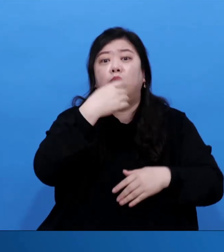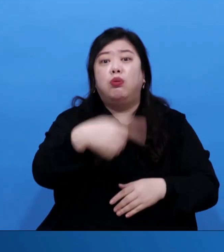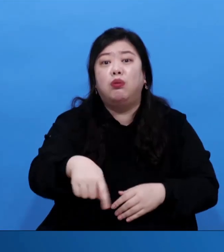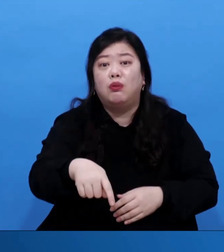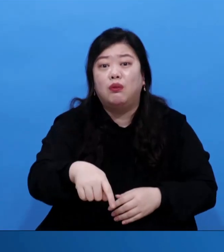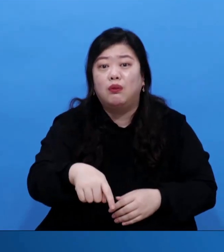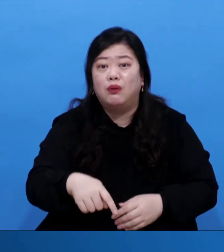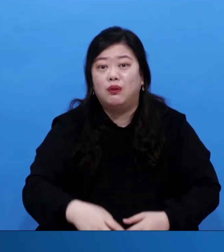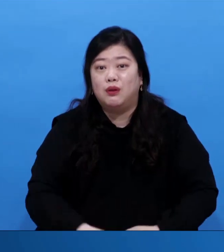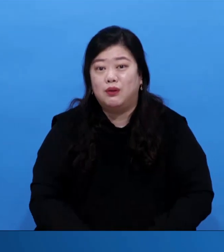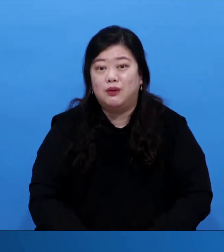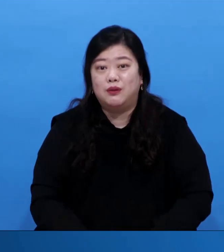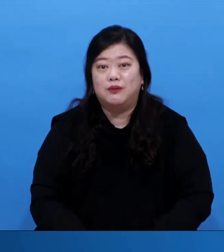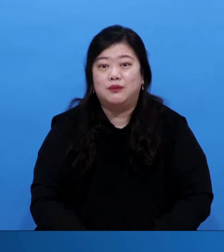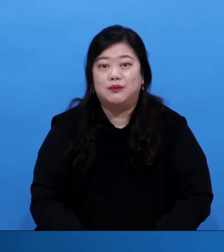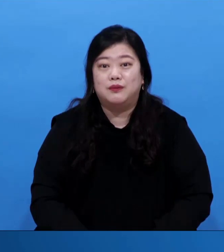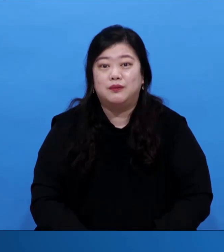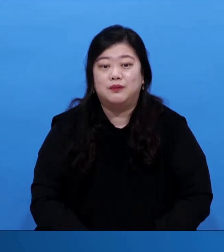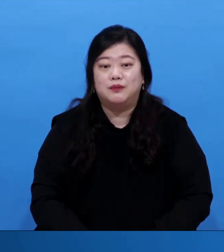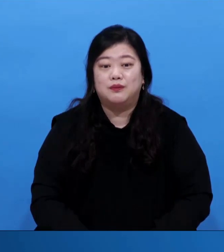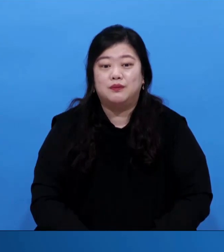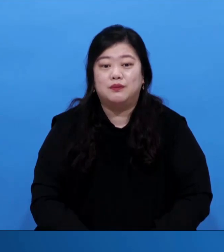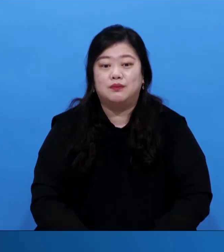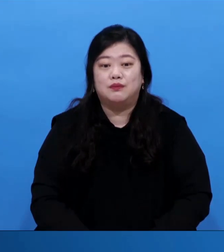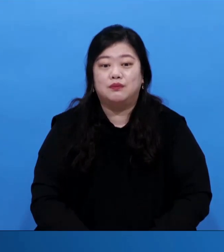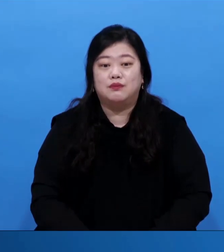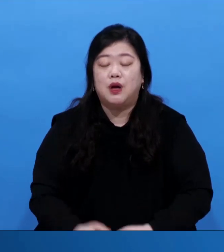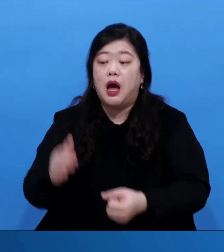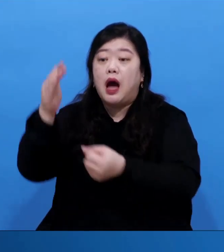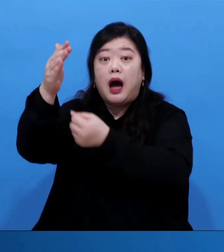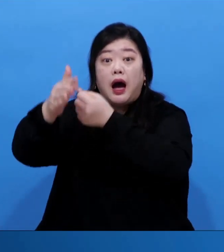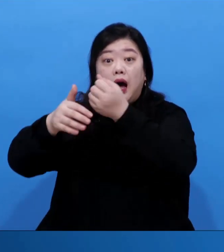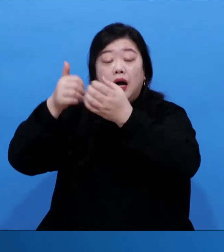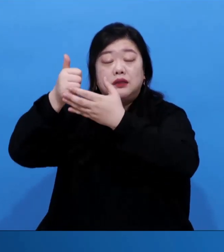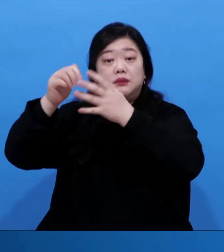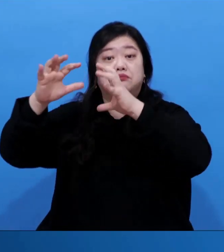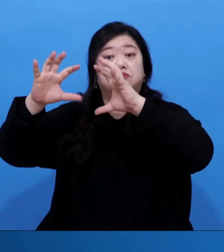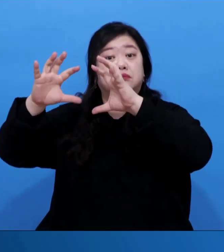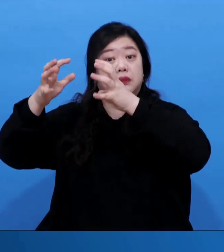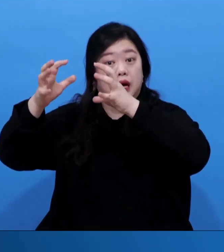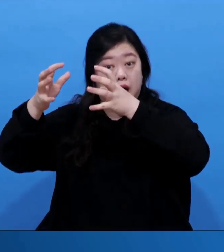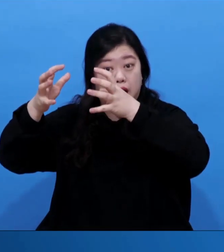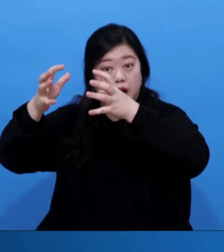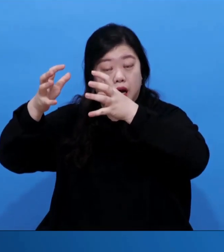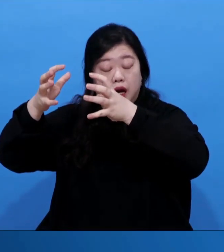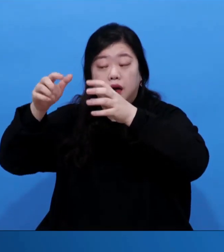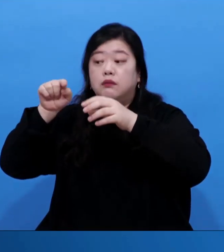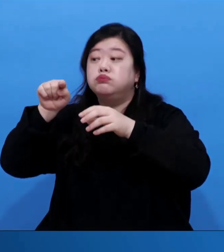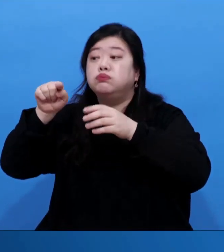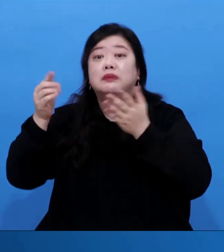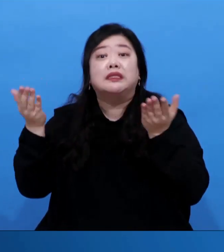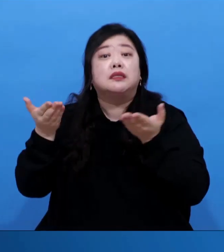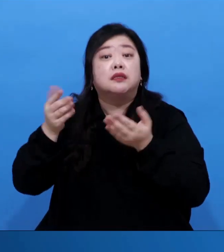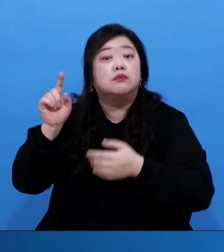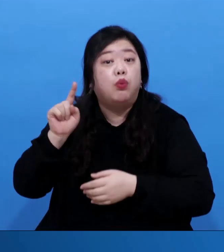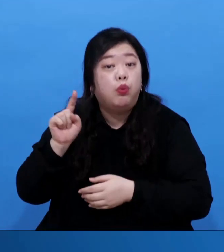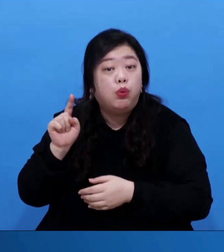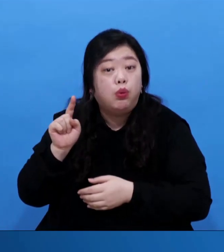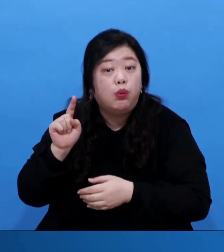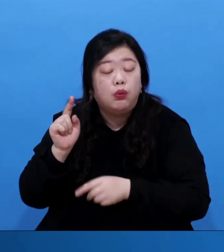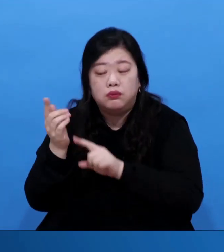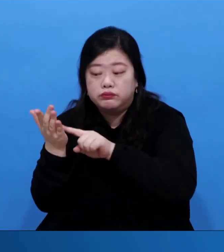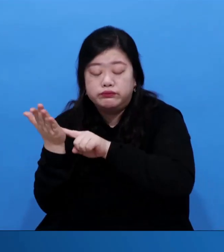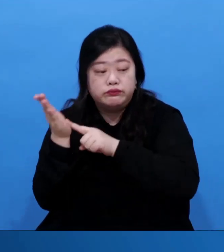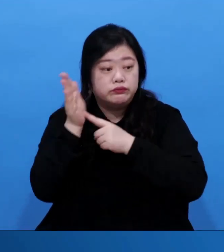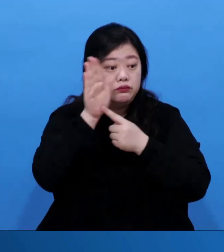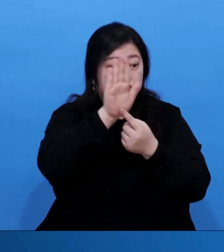method? 하나님 나라의 일. The things pertaining to God's kingdom. 이걸 가르쳤어요. And so this 그걸 전달하는 겁니다.